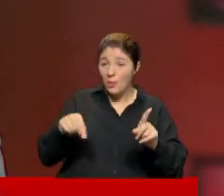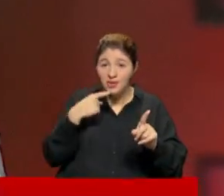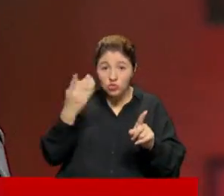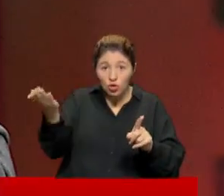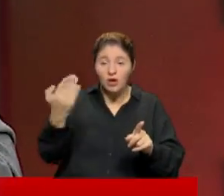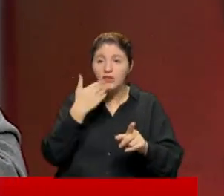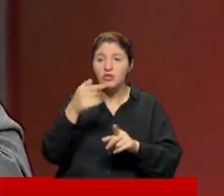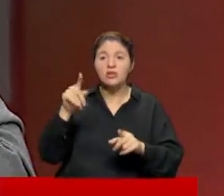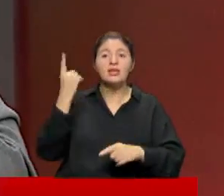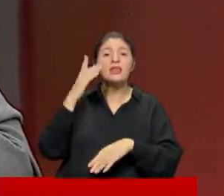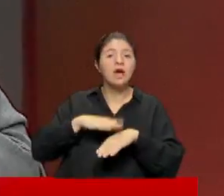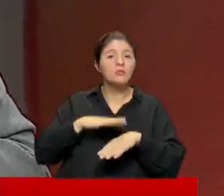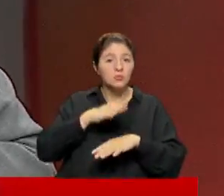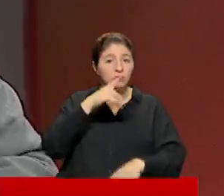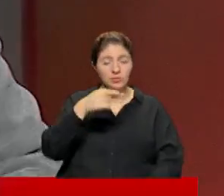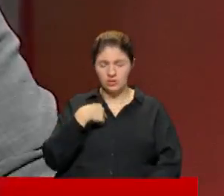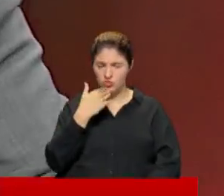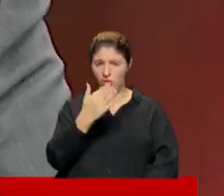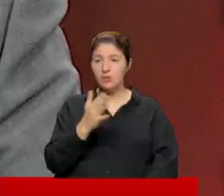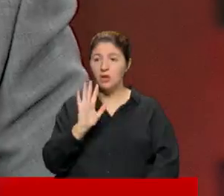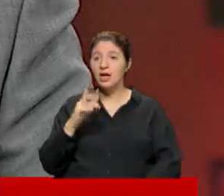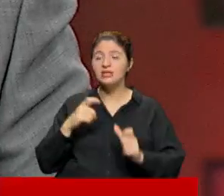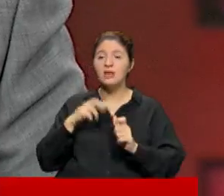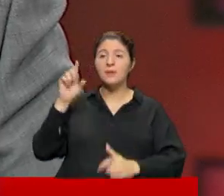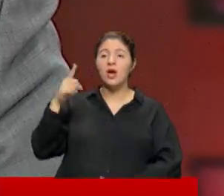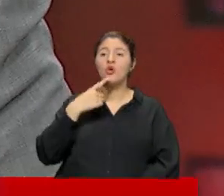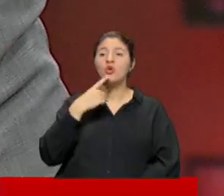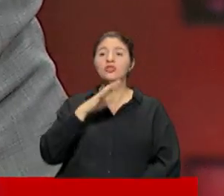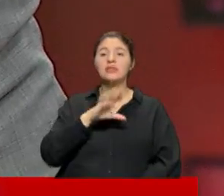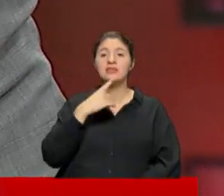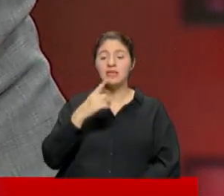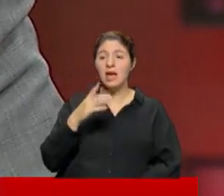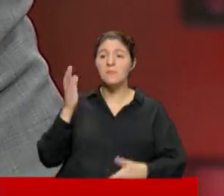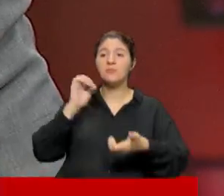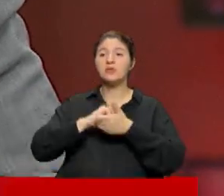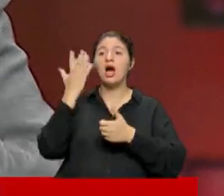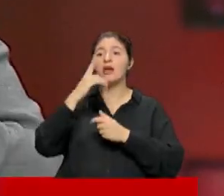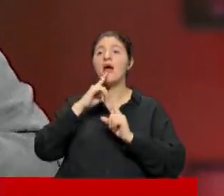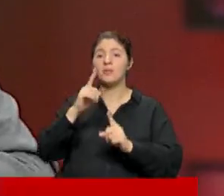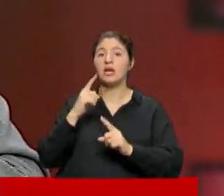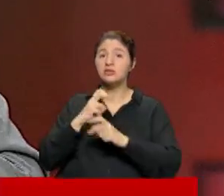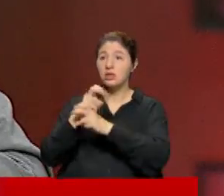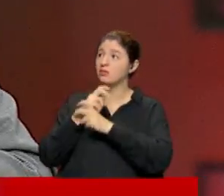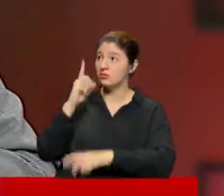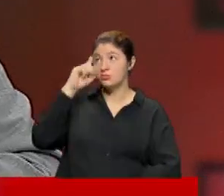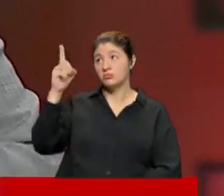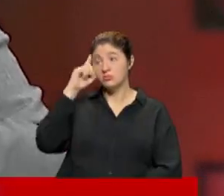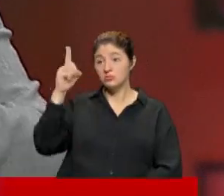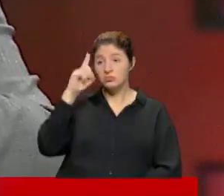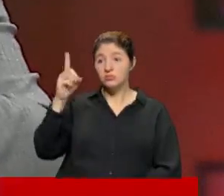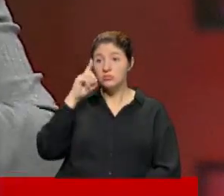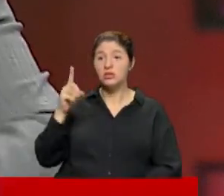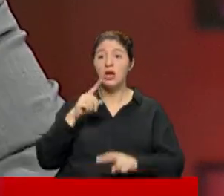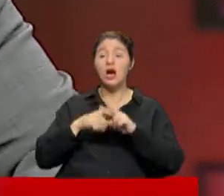biliyor musunuz iktidar şu an yaptığını söyleyeyim size Sedat Peker konuşmasın diye Birleşik Arap emirliklerini tehdit ediyor